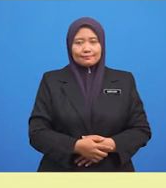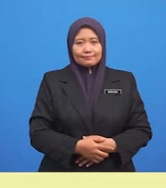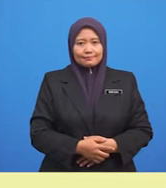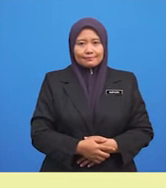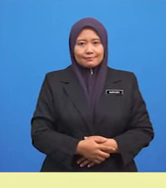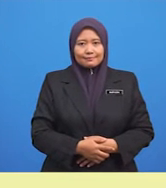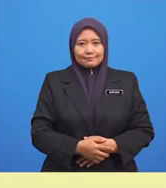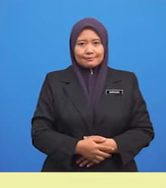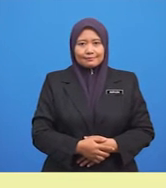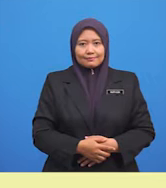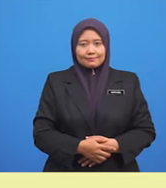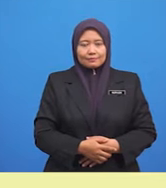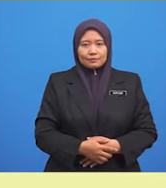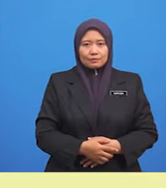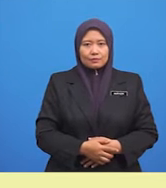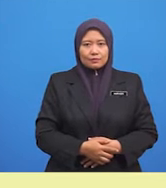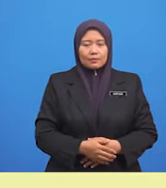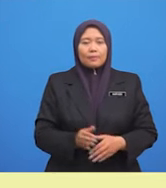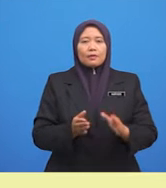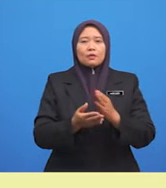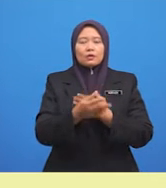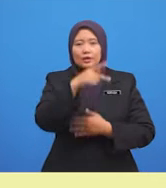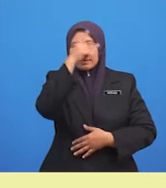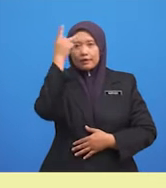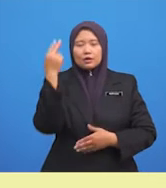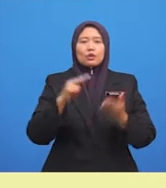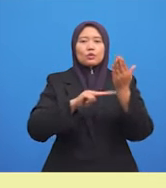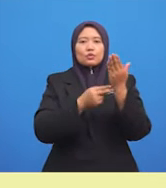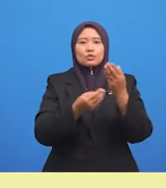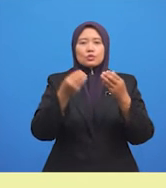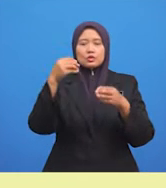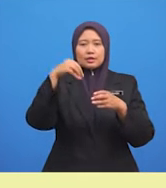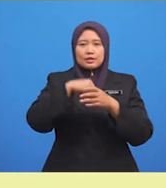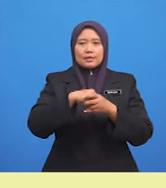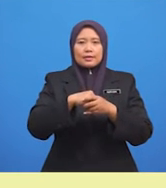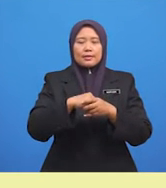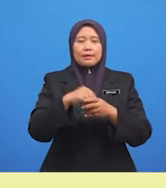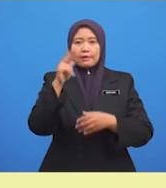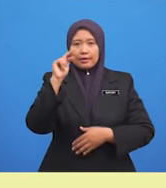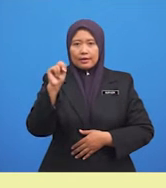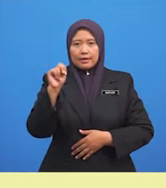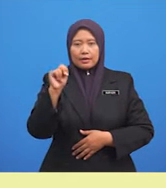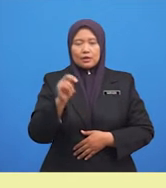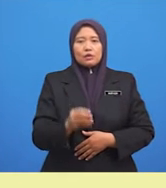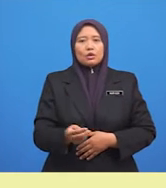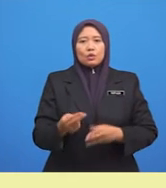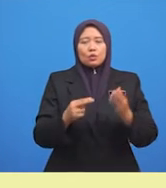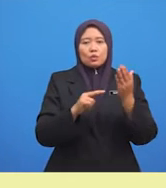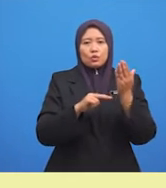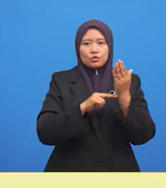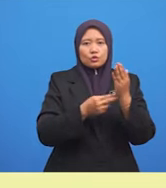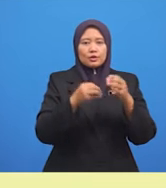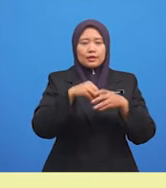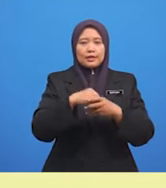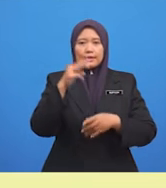Tahniah murid-murid yang berjaya. Oleh kerana unsur dalam set N adalah unsur dalam set